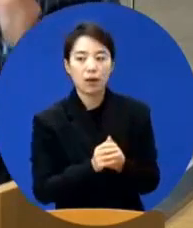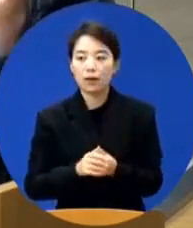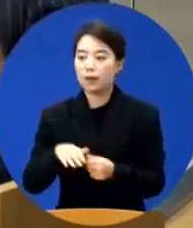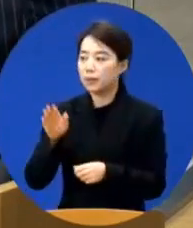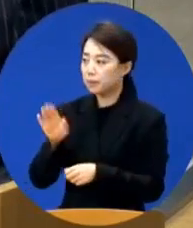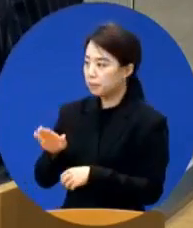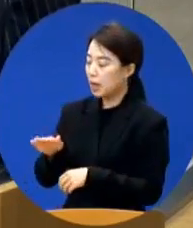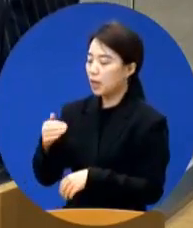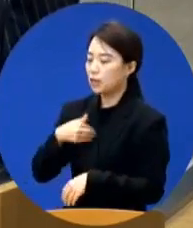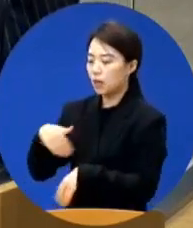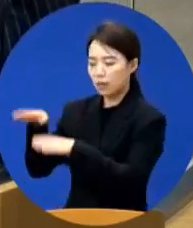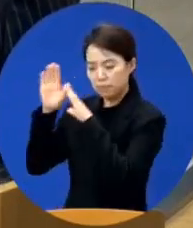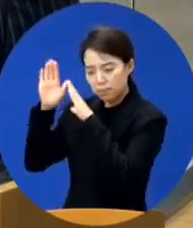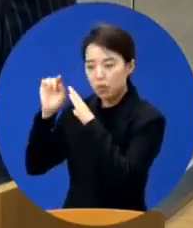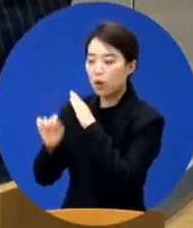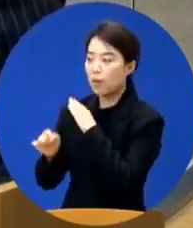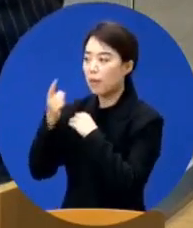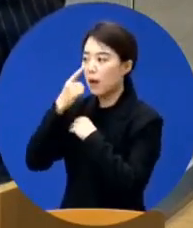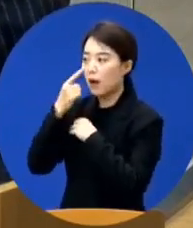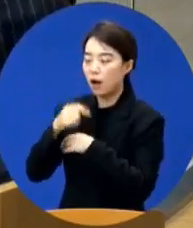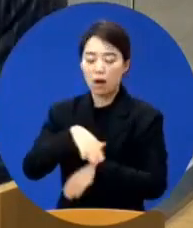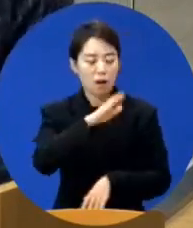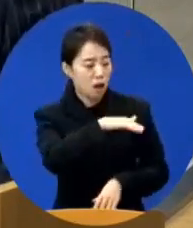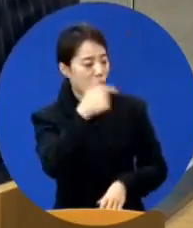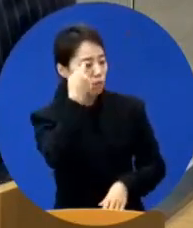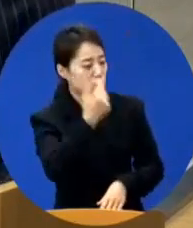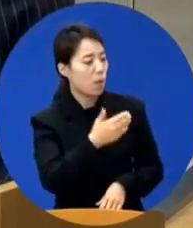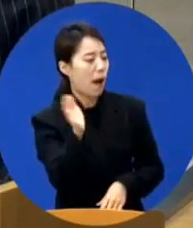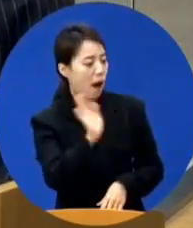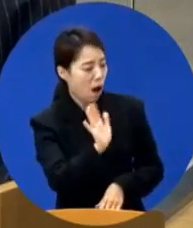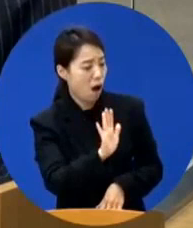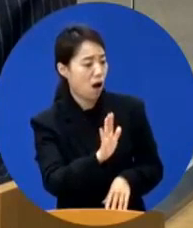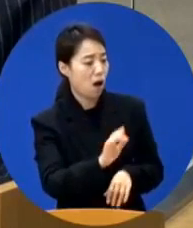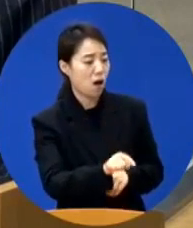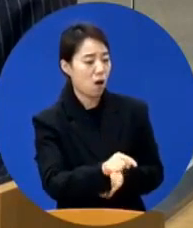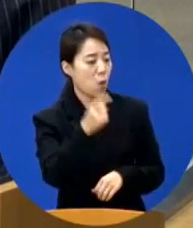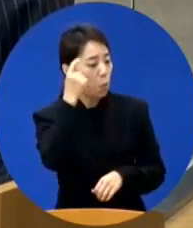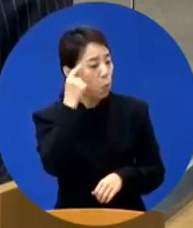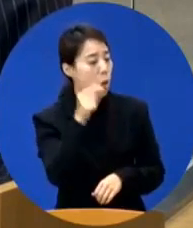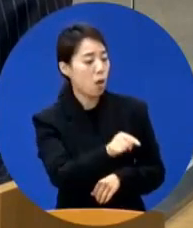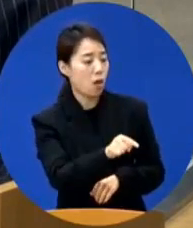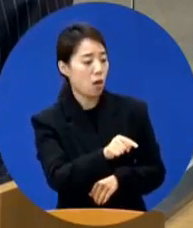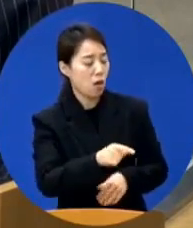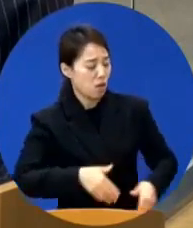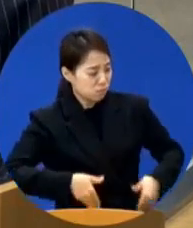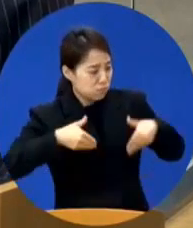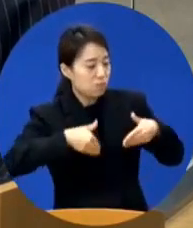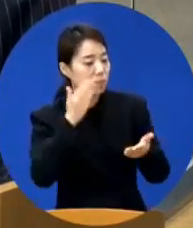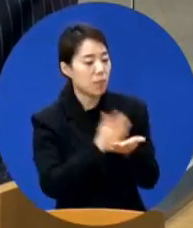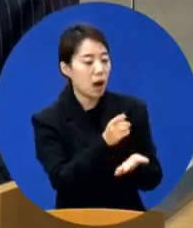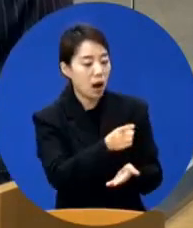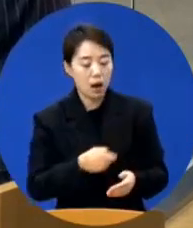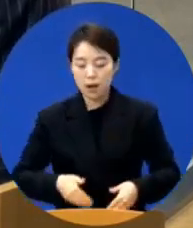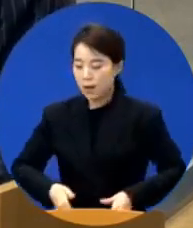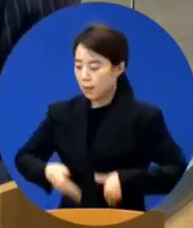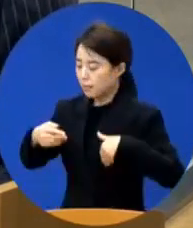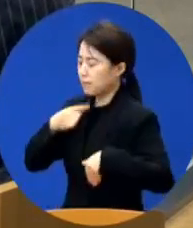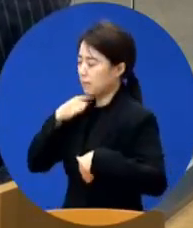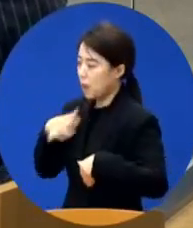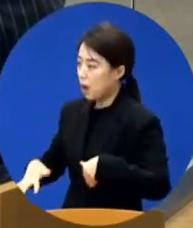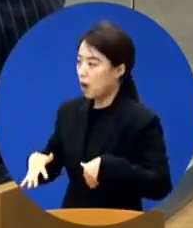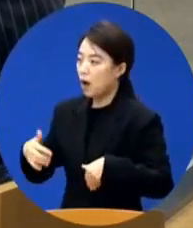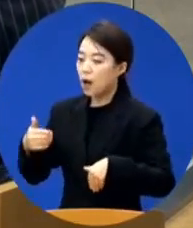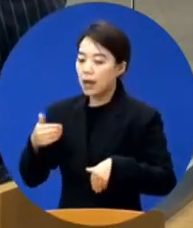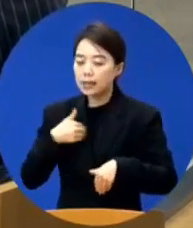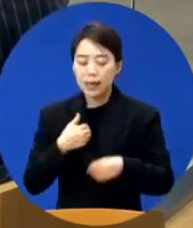그렇지만 얘기 들어보세요. 아니, 지사님, 제가 질문 안 드렸잖아요. 아, 왜 그러세요? 왜 이렇게 흥분하세요? 흥분한 적 없고요. 제